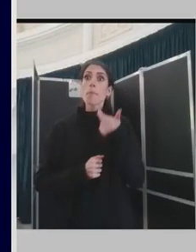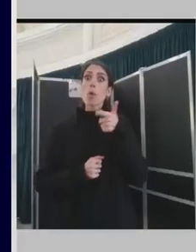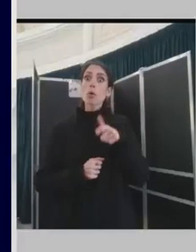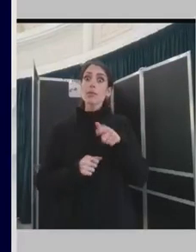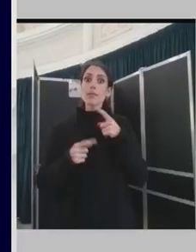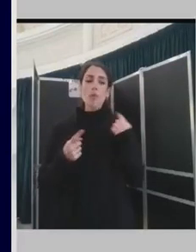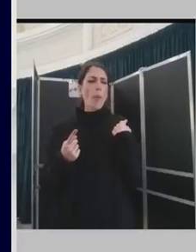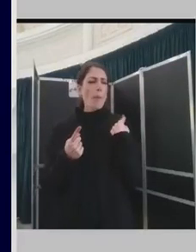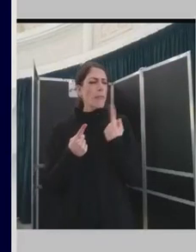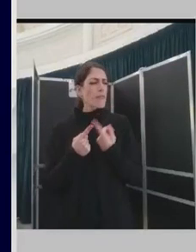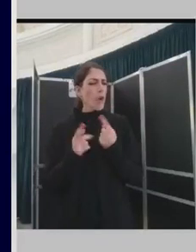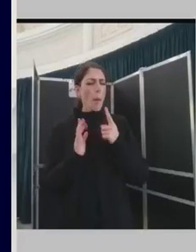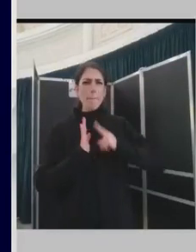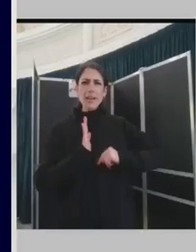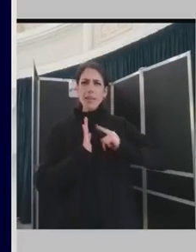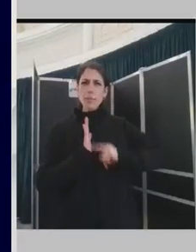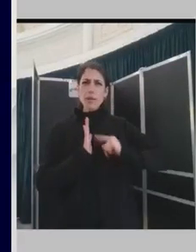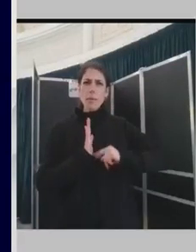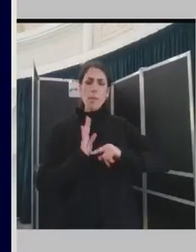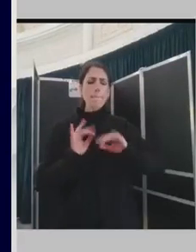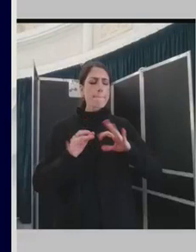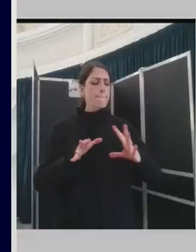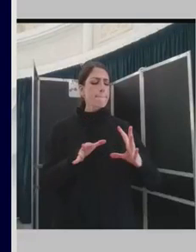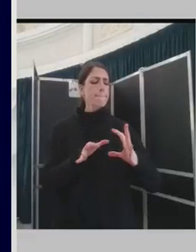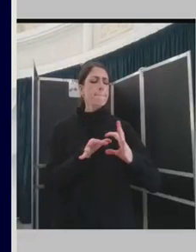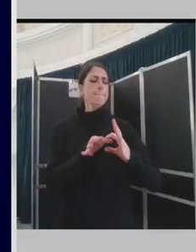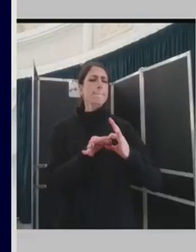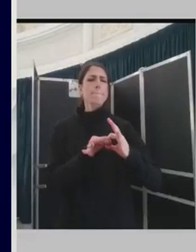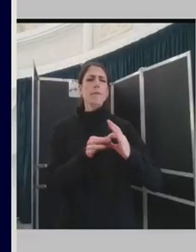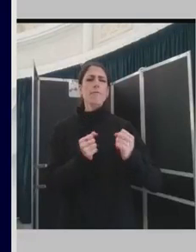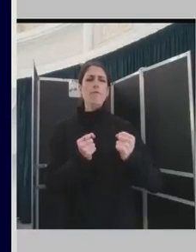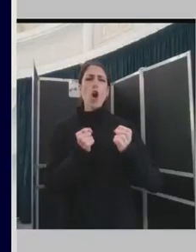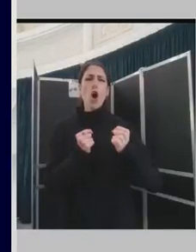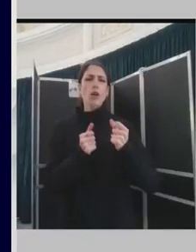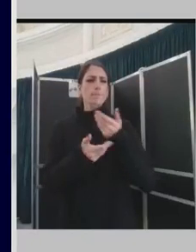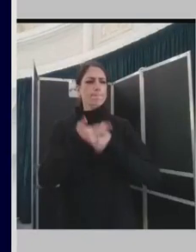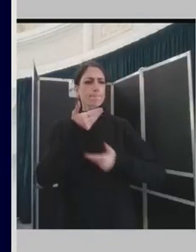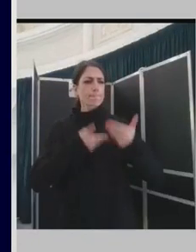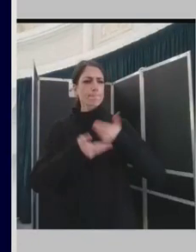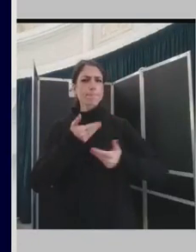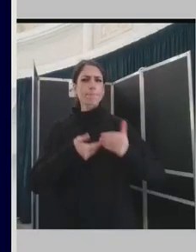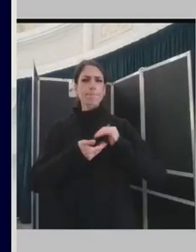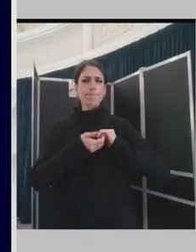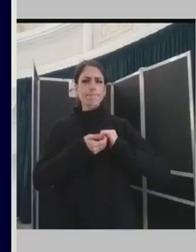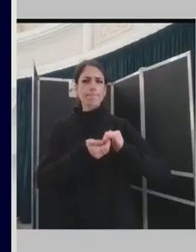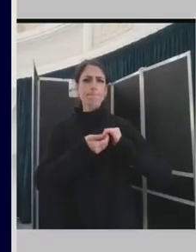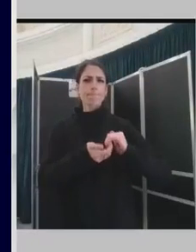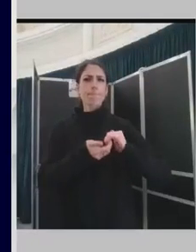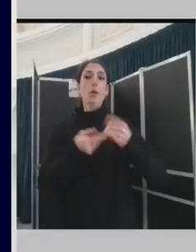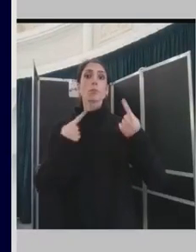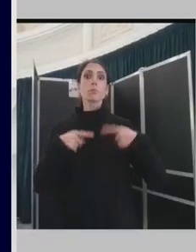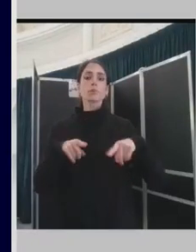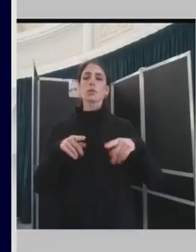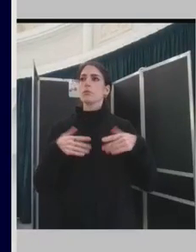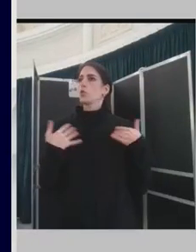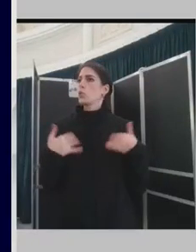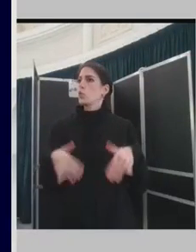sinergia fattiva, concreta, costante con la protezione civile comunale, alla quale